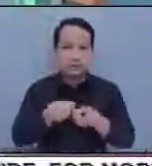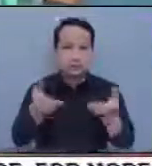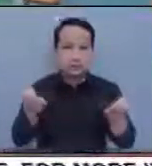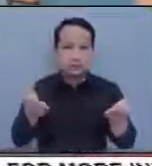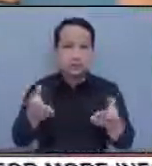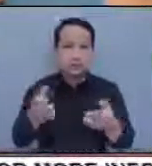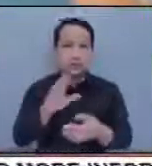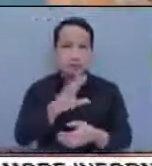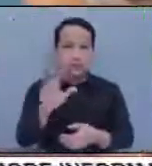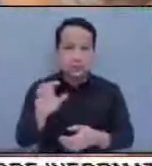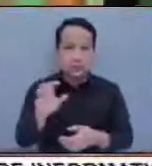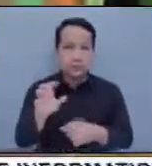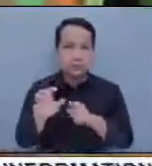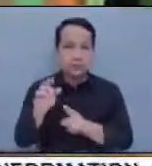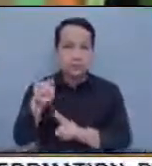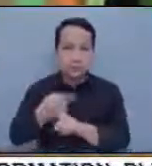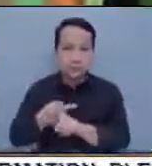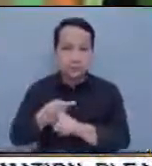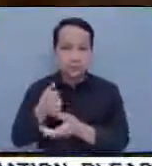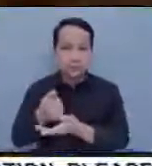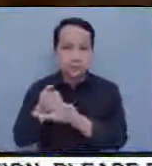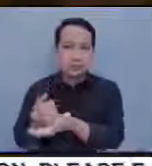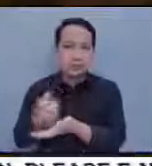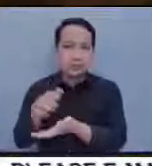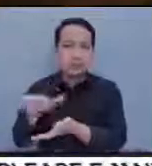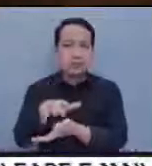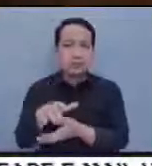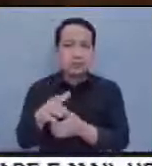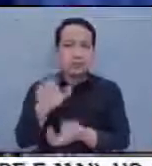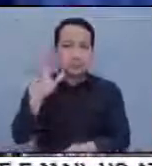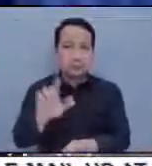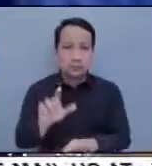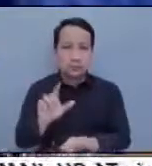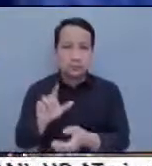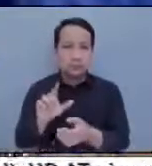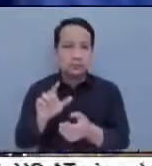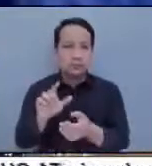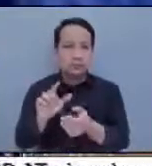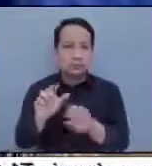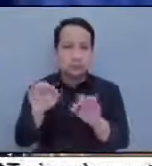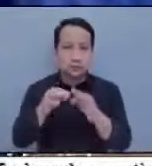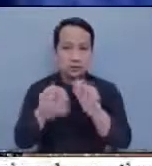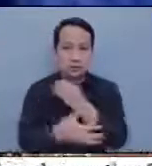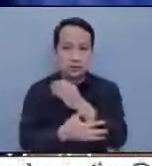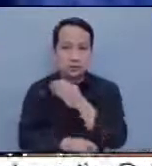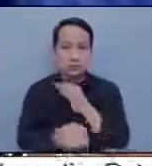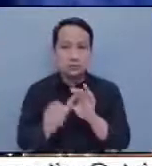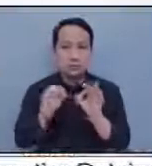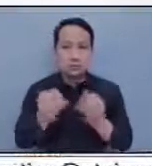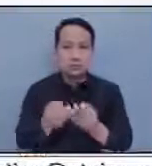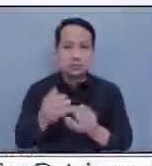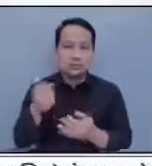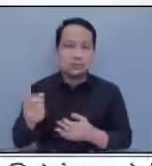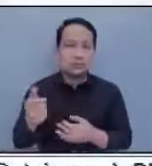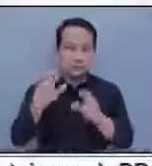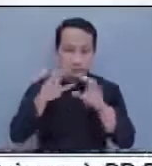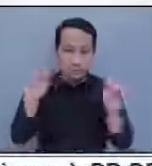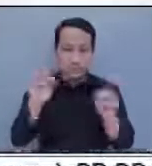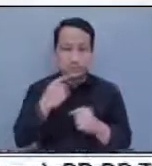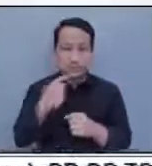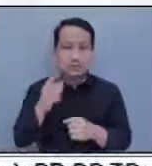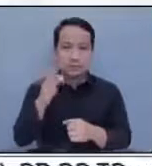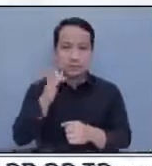500 pesos per month subsidy para sa mga low-income families na una nang ipinangako ni Pangulong Rodrigo Duterte. Tinatayang nasa